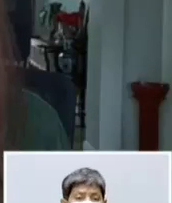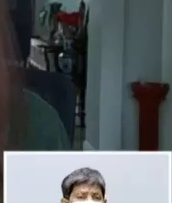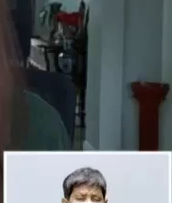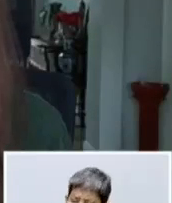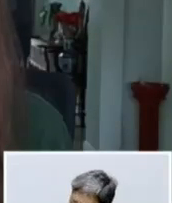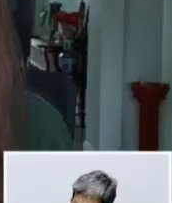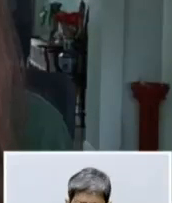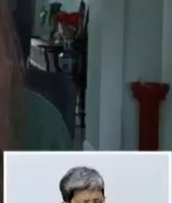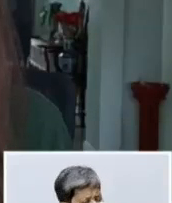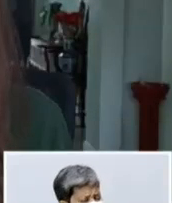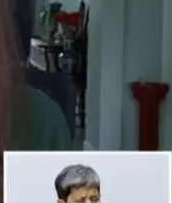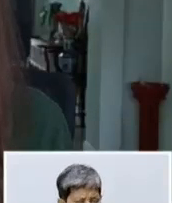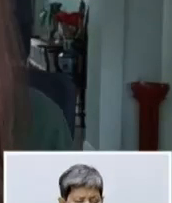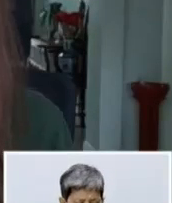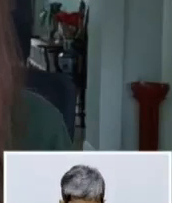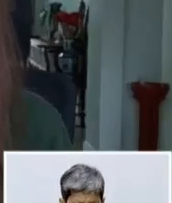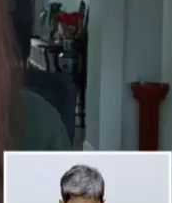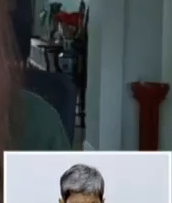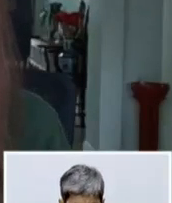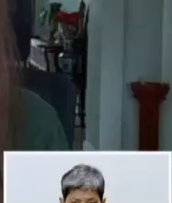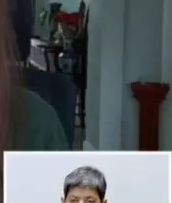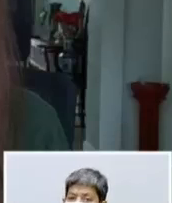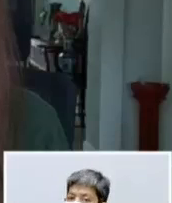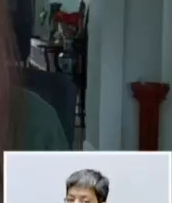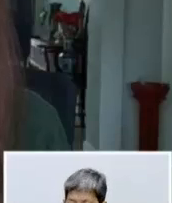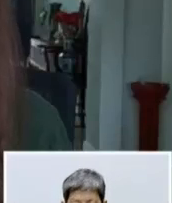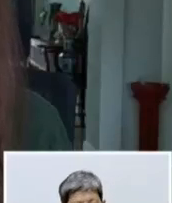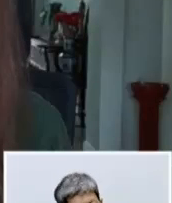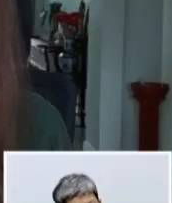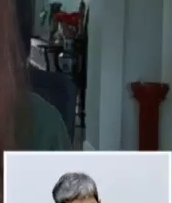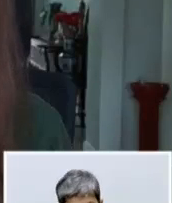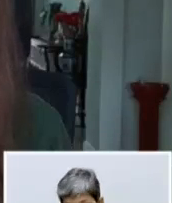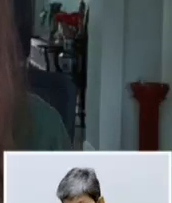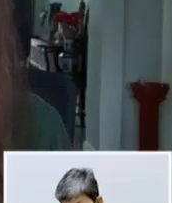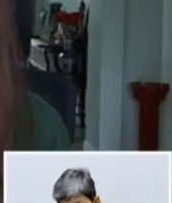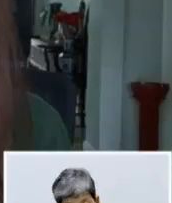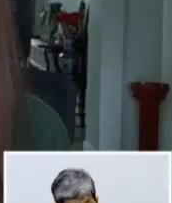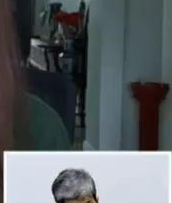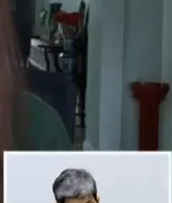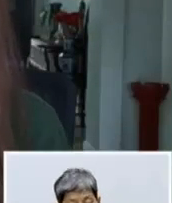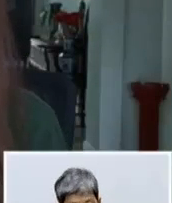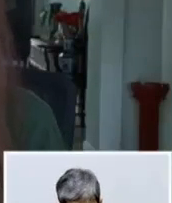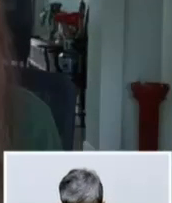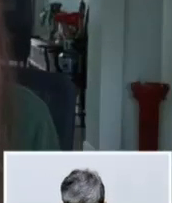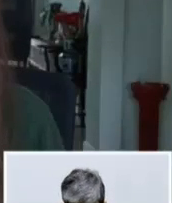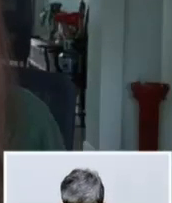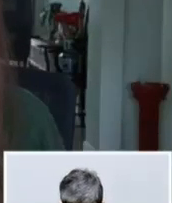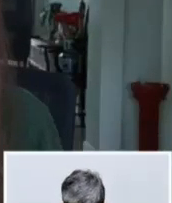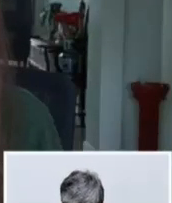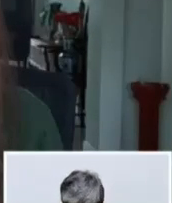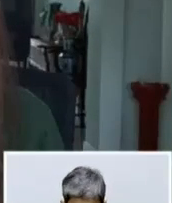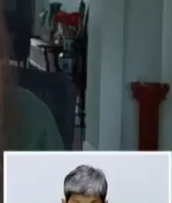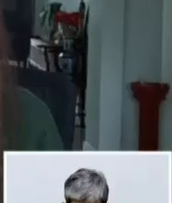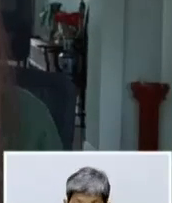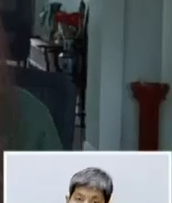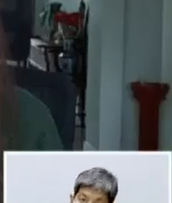าเหนือวิกฤตยูเครนซึ่งก็มีความคืบหน้าบ้างแล้วอย่างน้อยๆก็มีการคาดการณ์ว่าเดือนมกราคมปีหน้าอาจจะได้เห็นการพูดคุยกัน